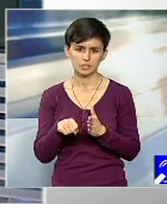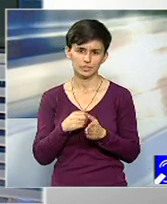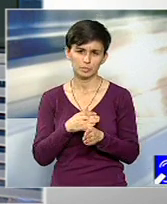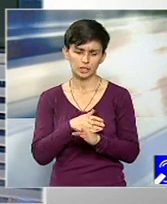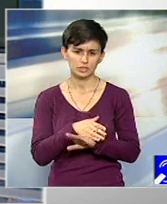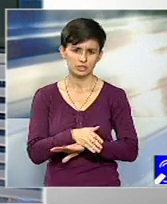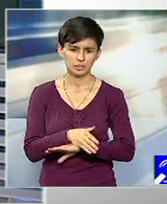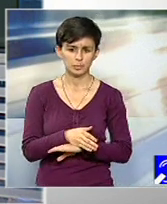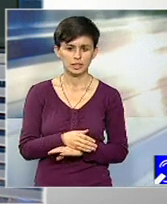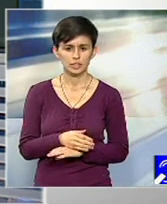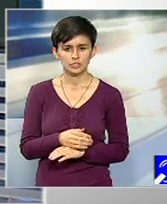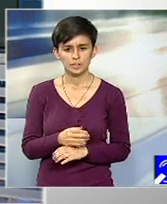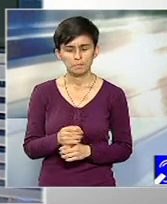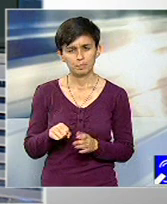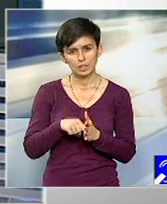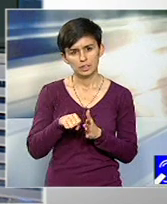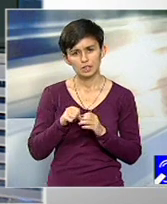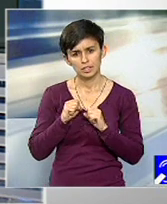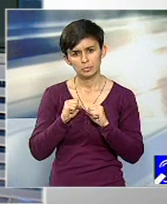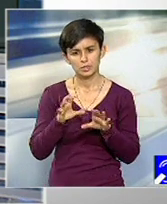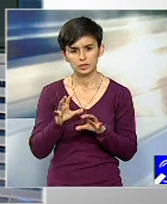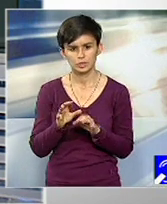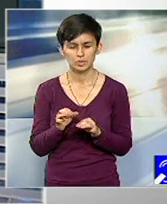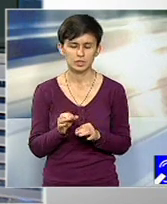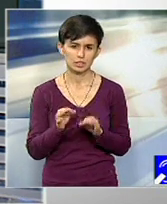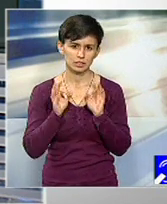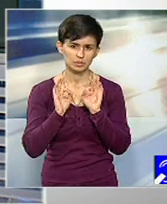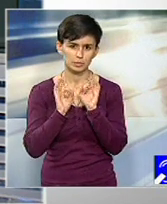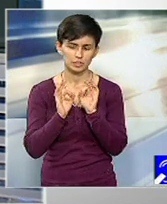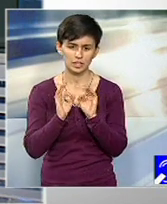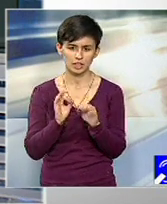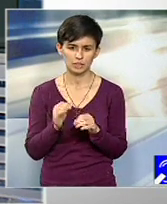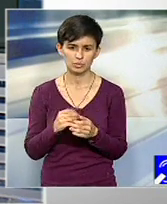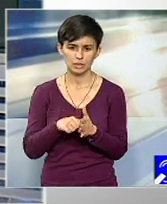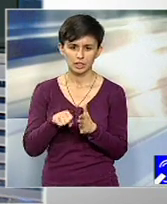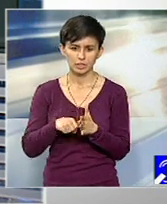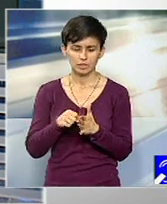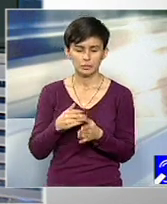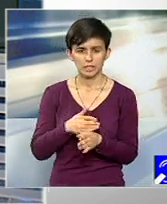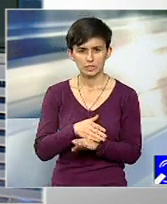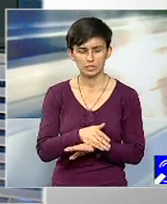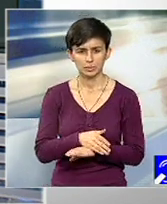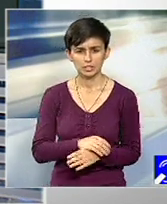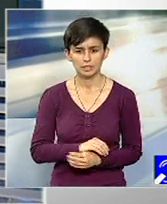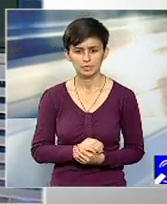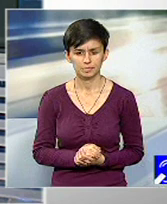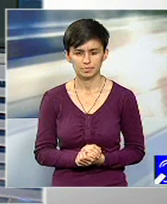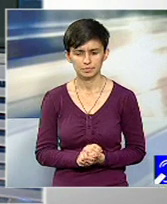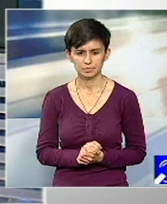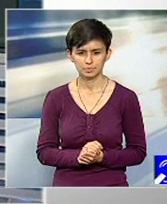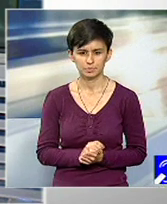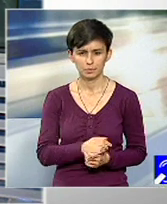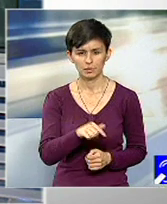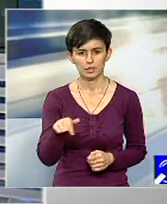canale speciale pe internet unde sunt filme accesibile. Pe lângă asta, acum noi am ajuns la, cu